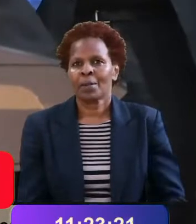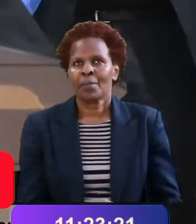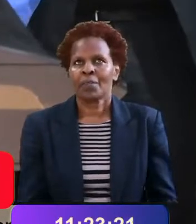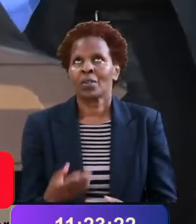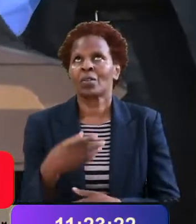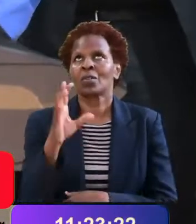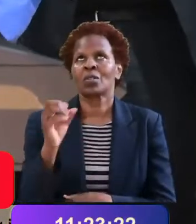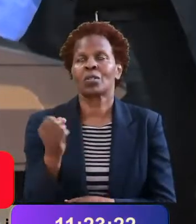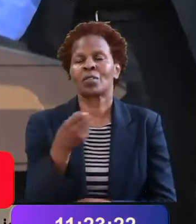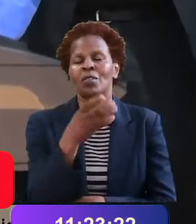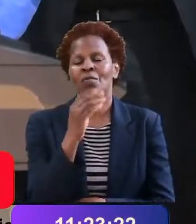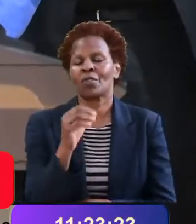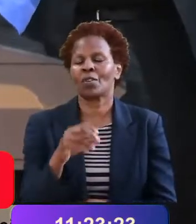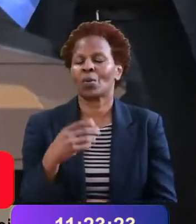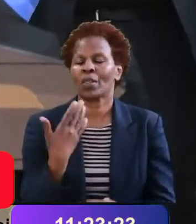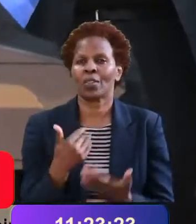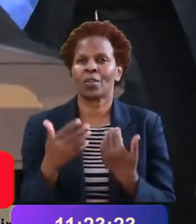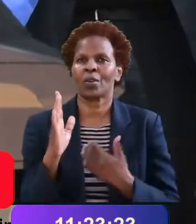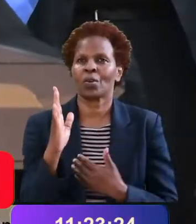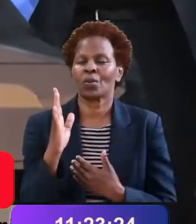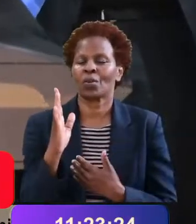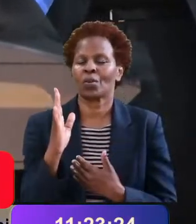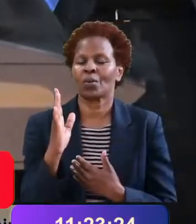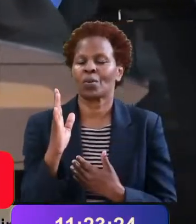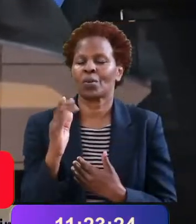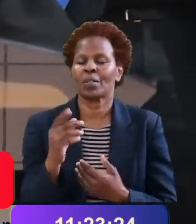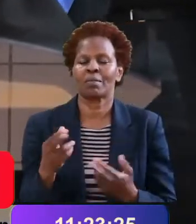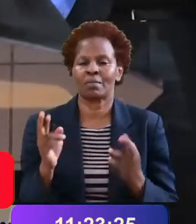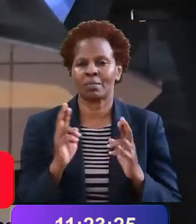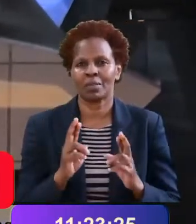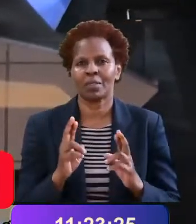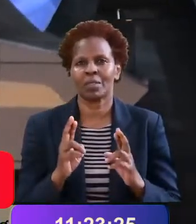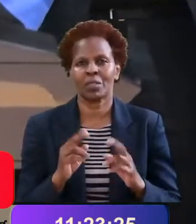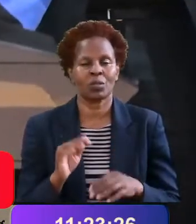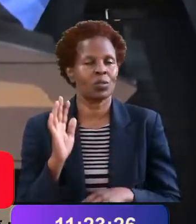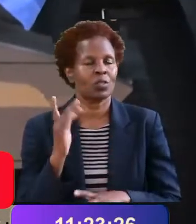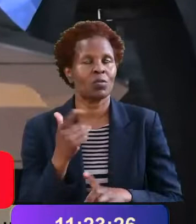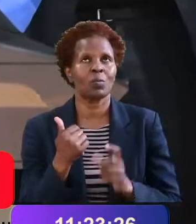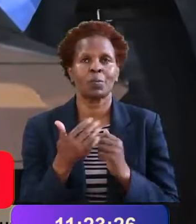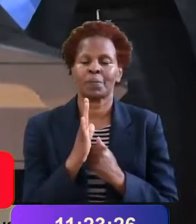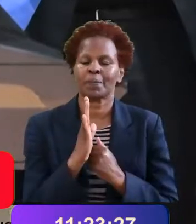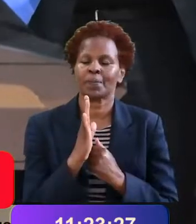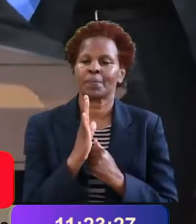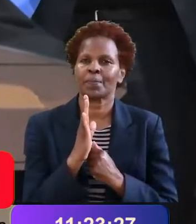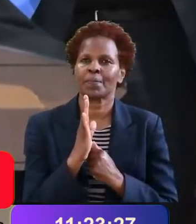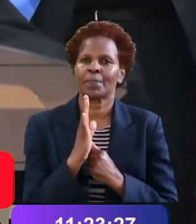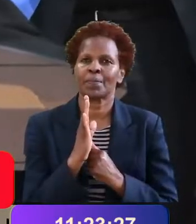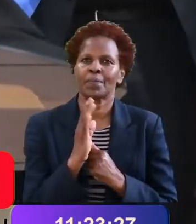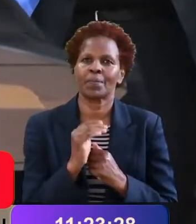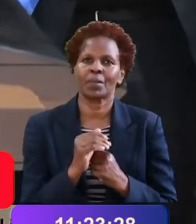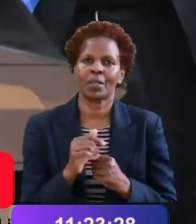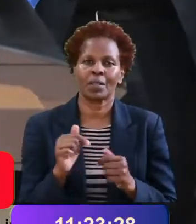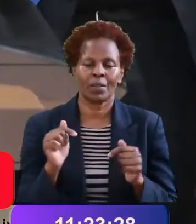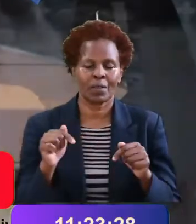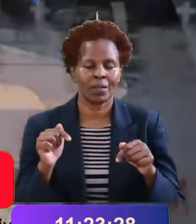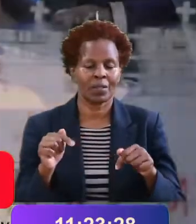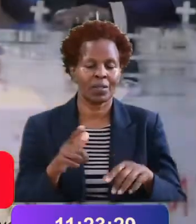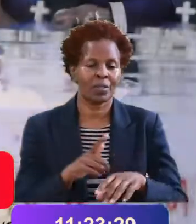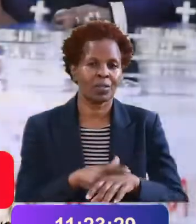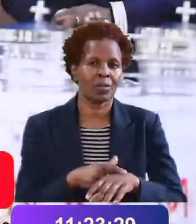Baba na Mungu wetu tunakushukuru na tuko tayari kusikiza kutoka kwako. Wakati huu